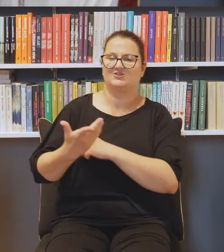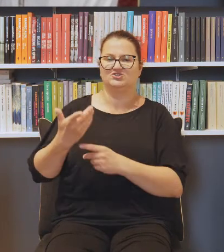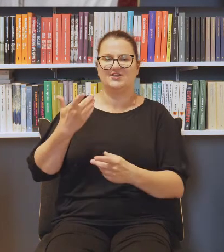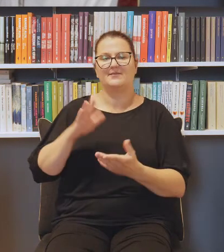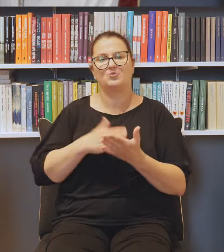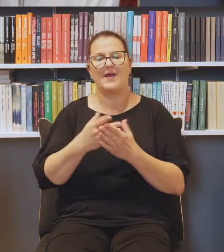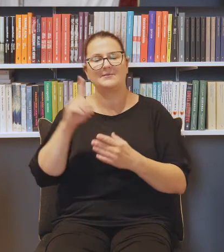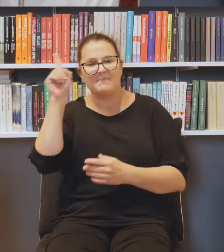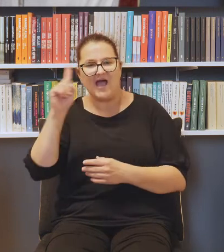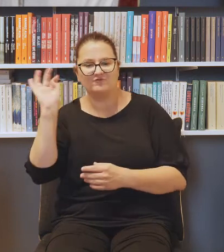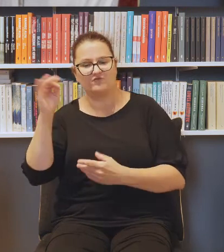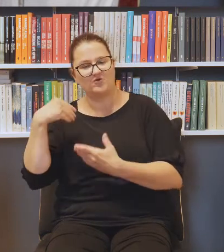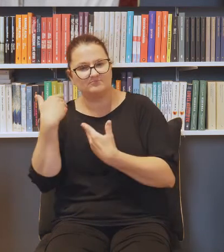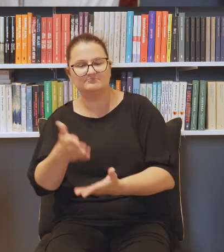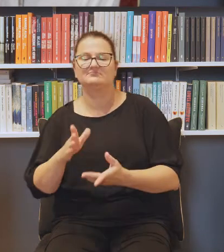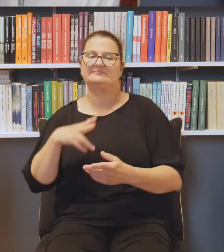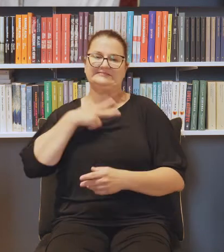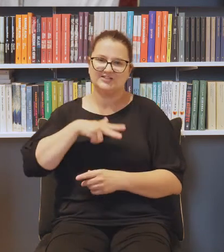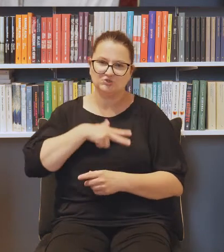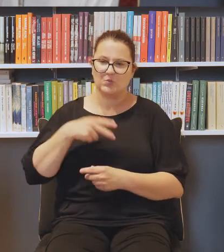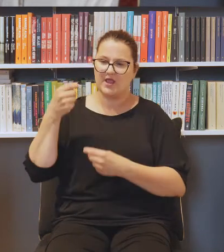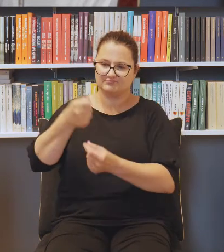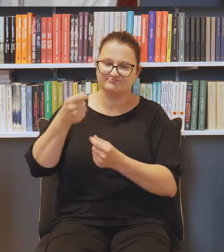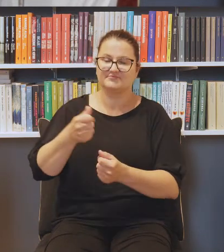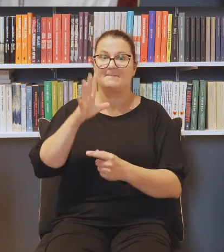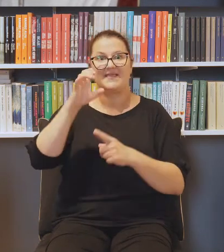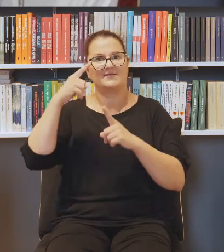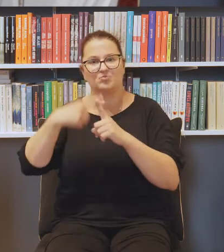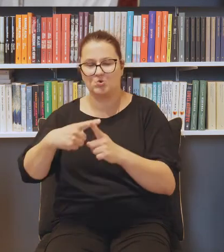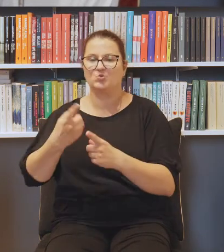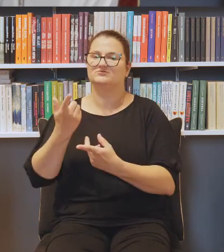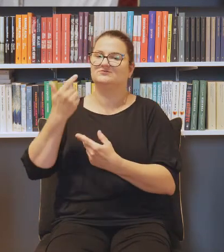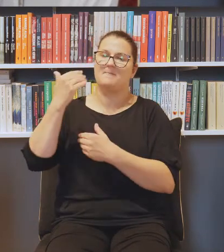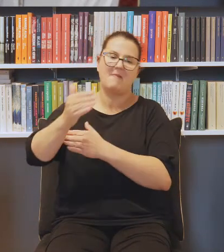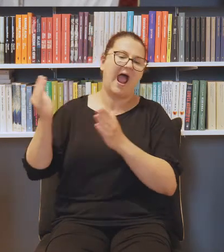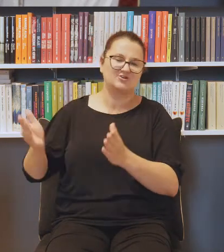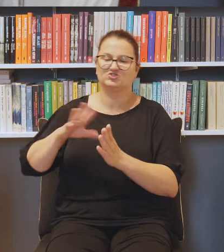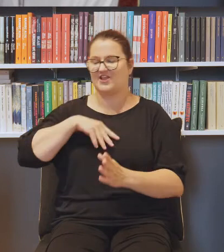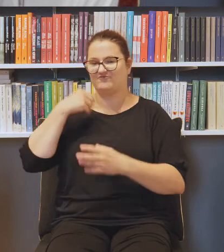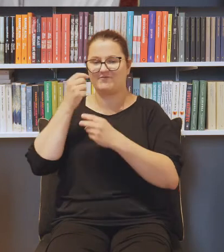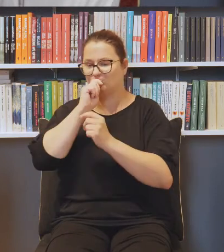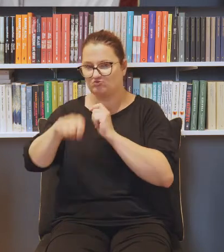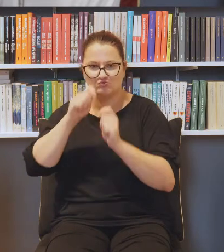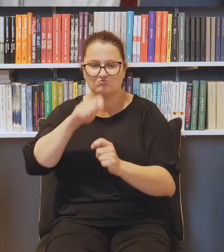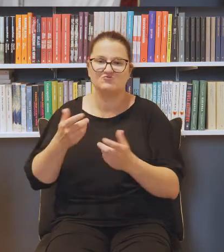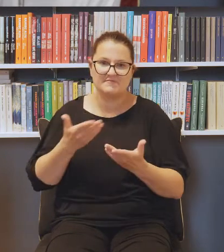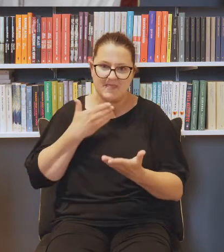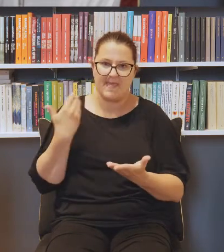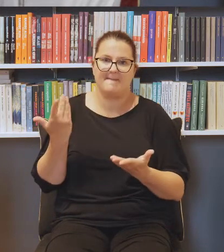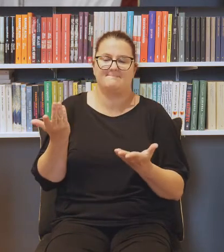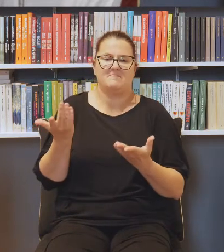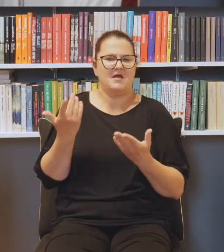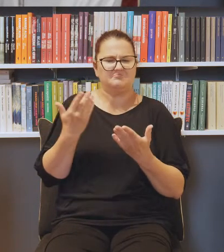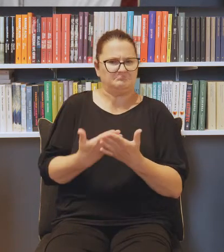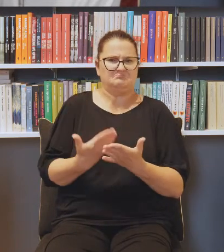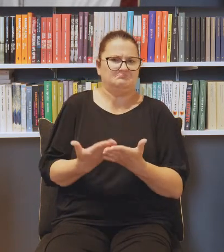instytucji państwa, nie ma zasiłków, 500+, paczek z plebanii na święta, niczego w tym rodzaju. Więc